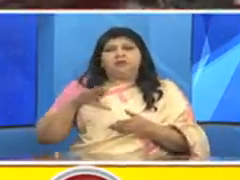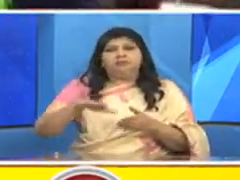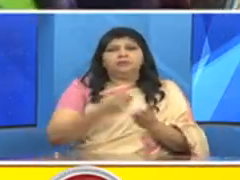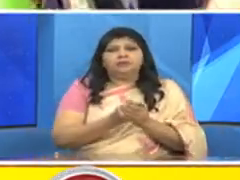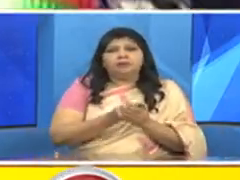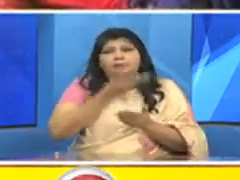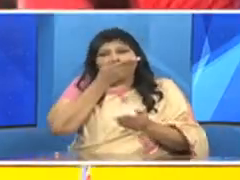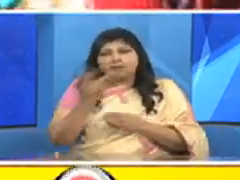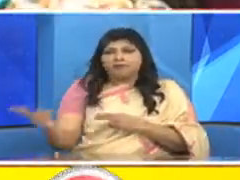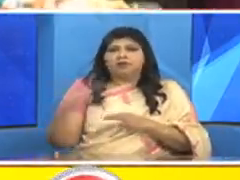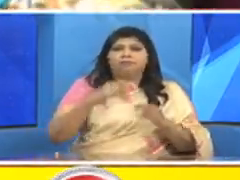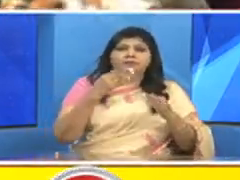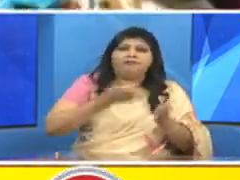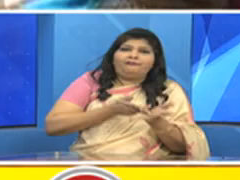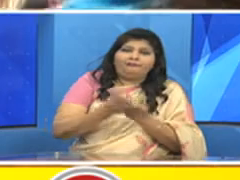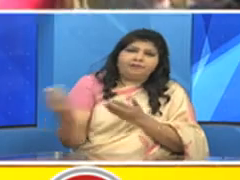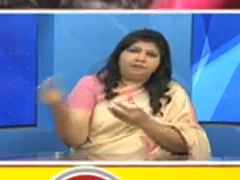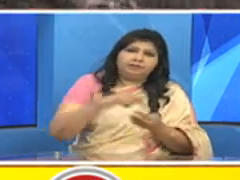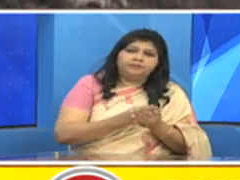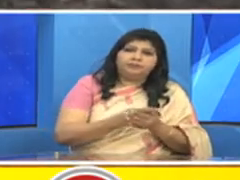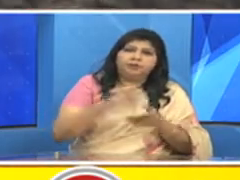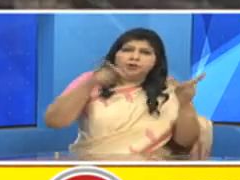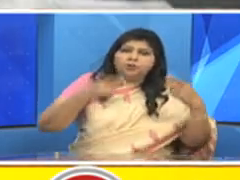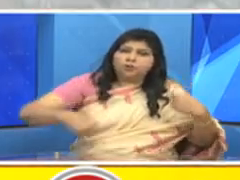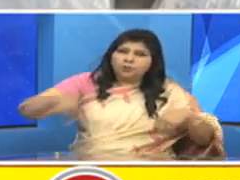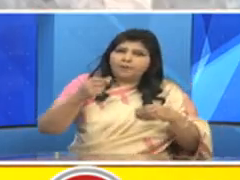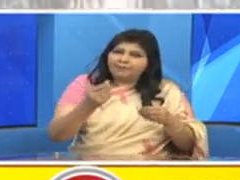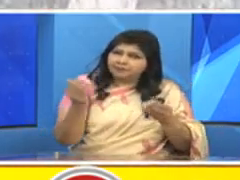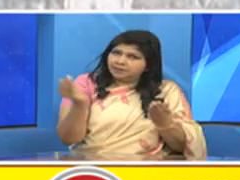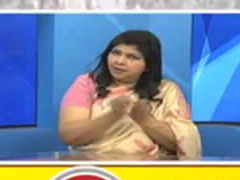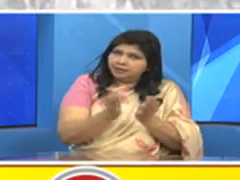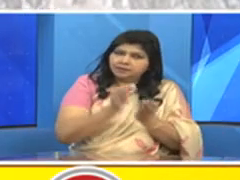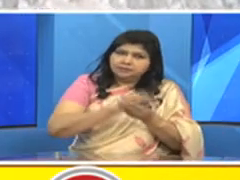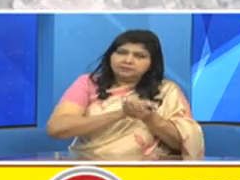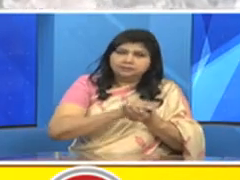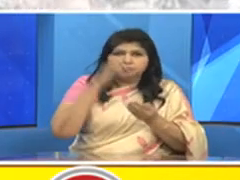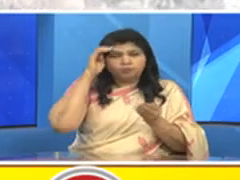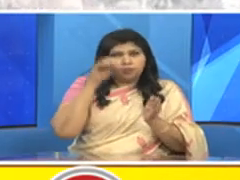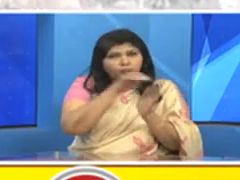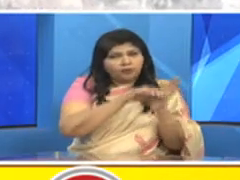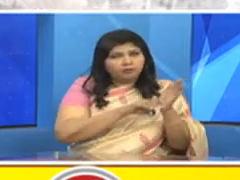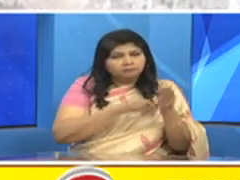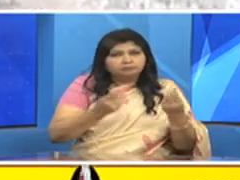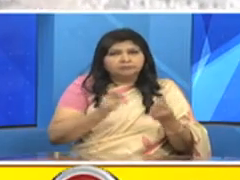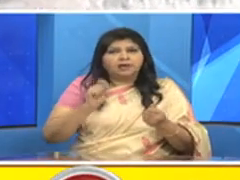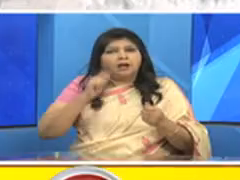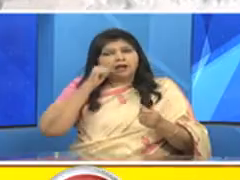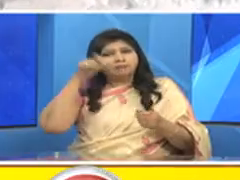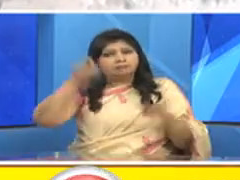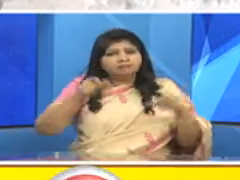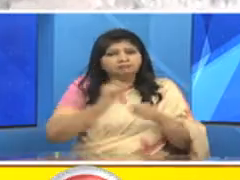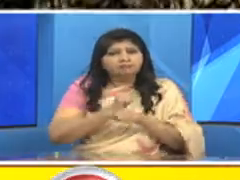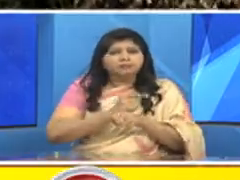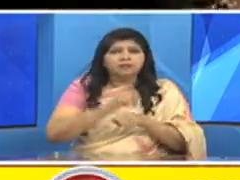फिर क्या था, लोगों ने आपस में पैसे इकट्ठे किए, योजना बनी, श्रमदान हुआ और